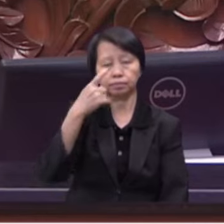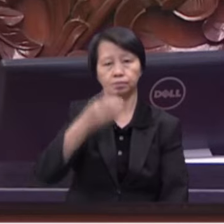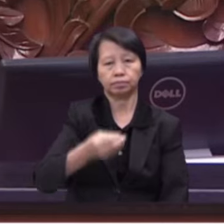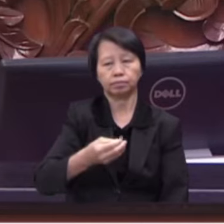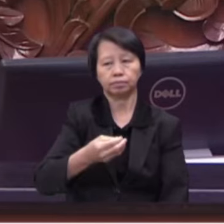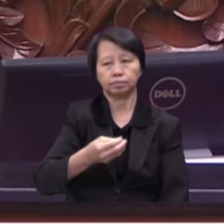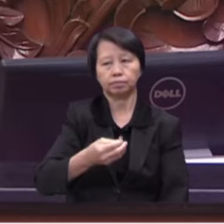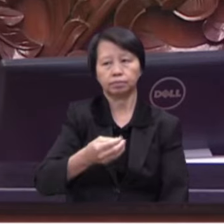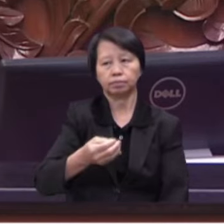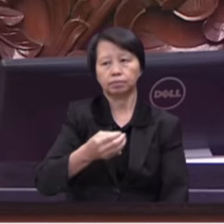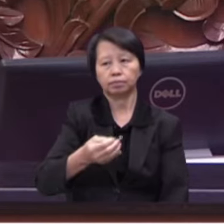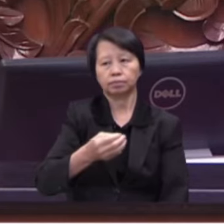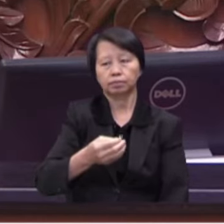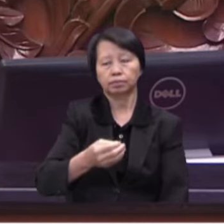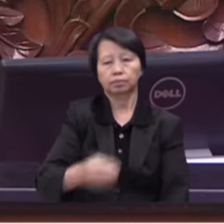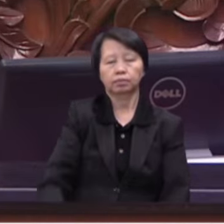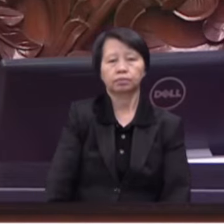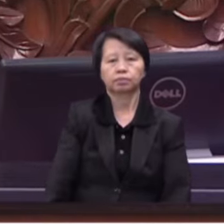memberikan